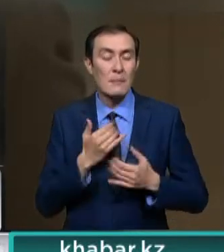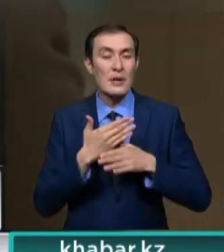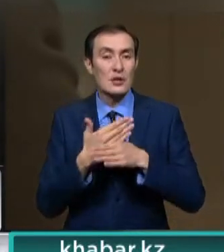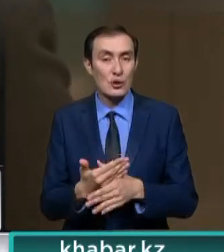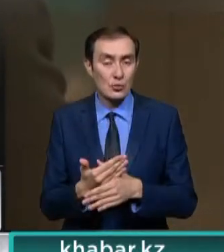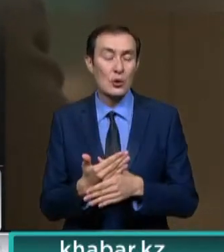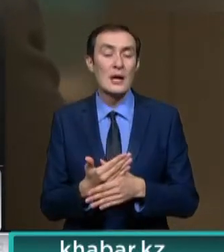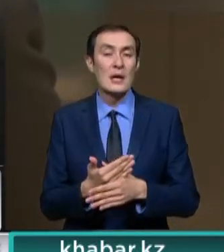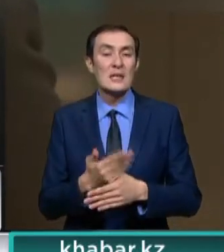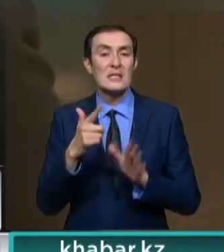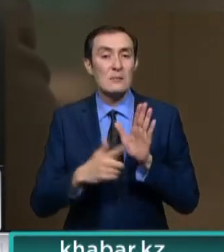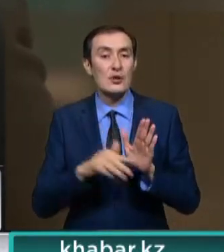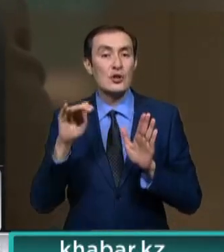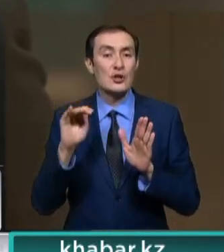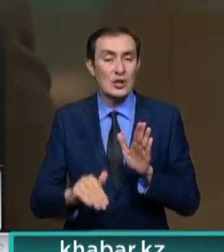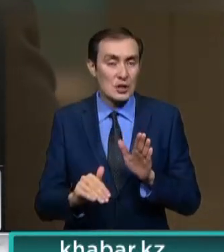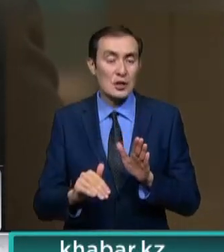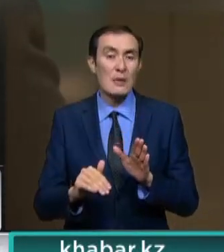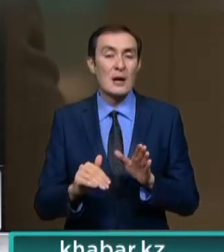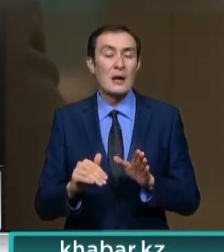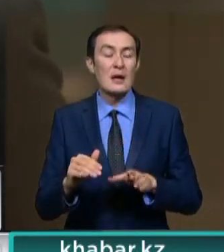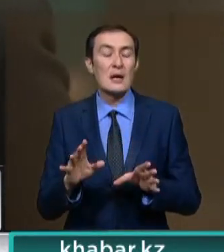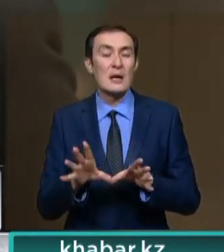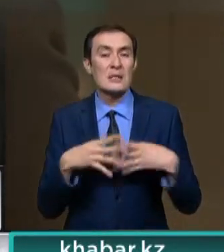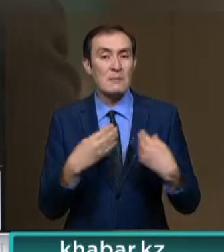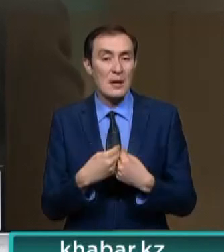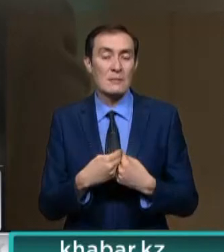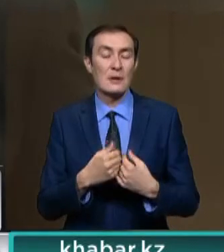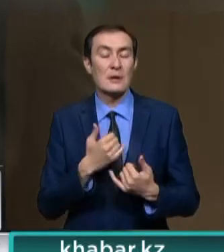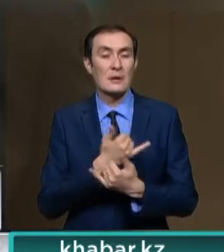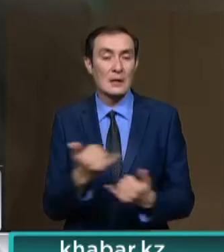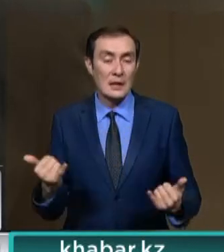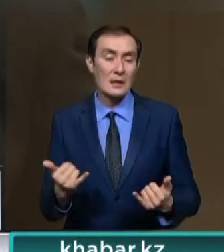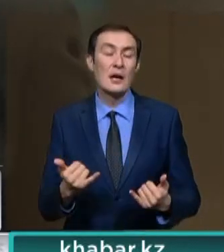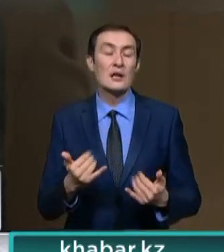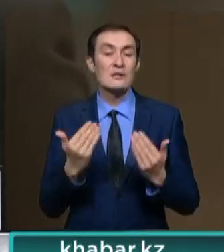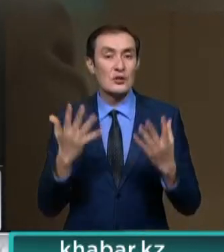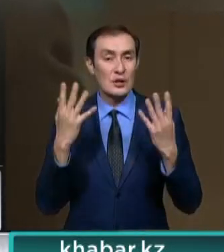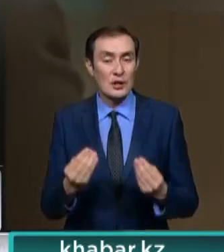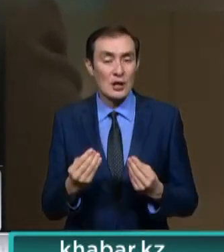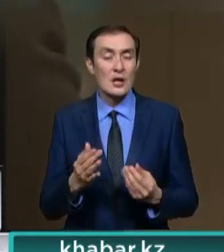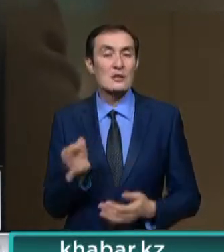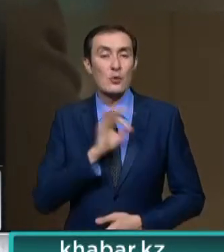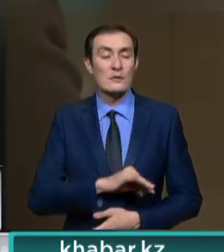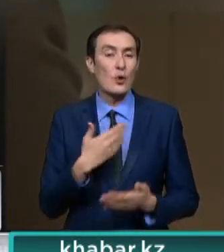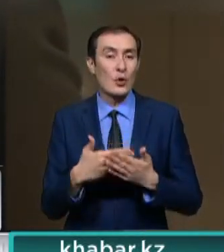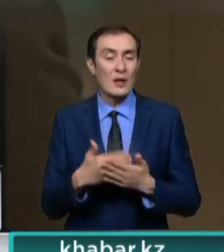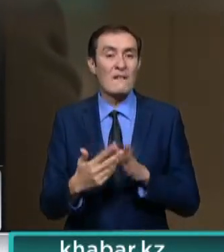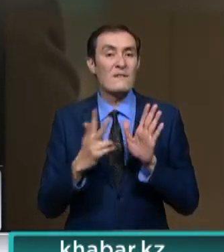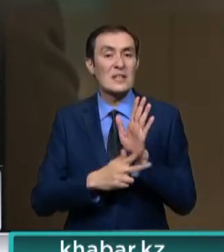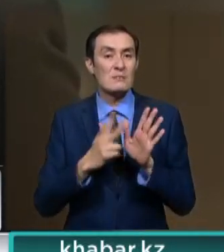поддержку 7 тысячам бездетных казахстанских семей. На сегодняшний день освоены уже около